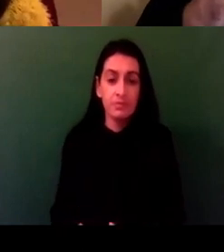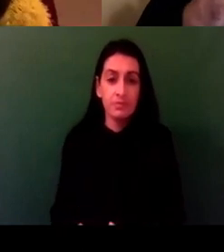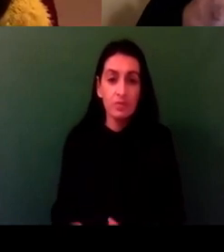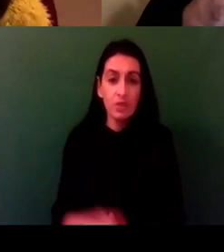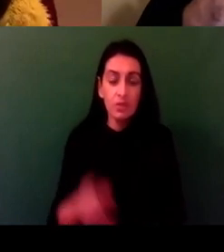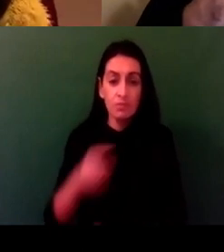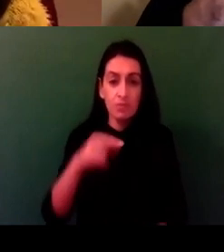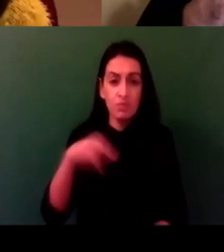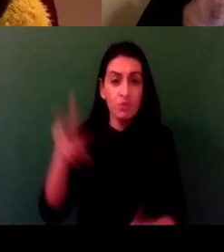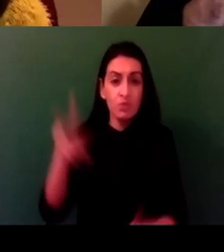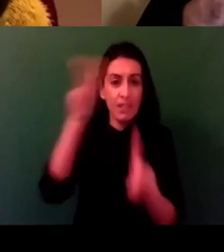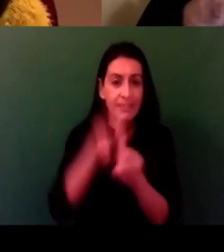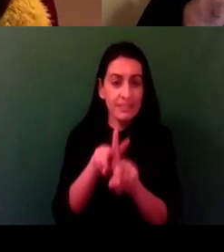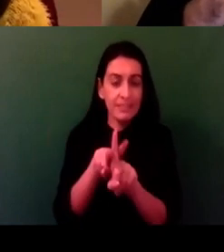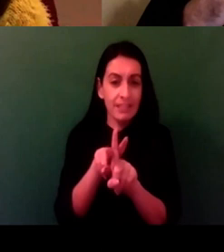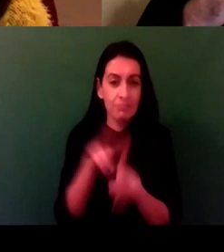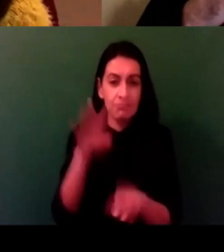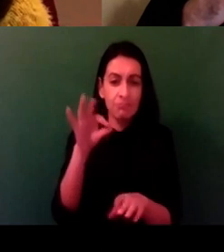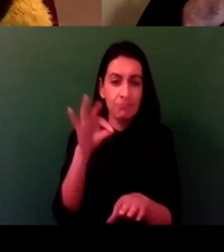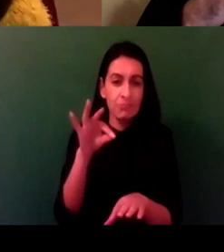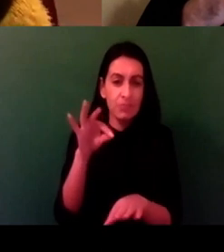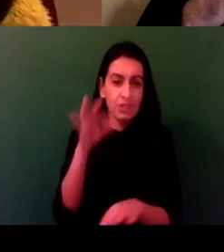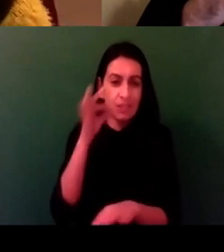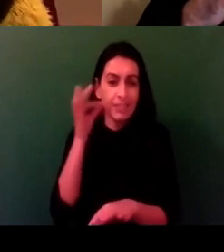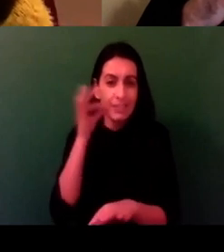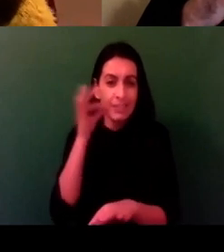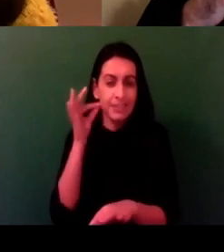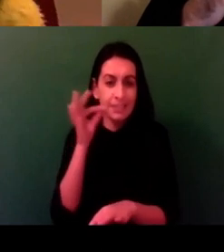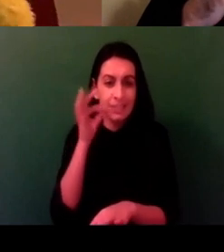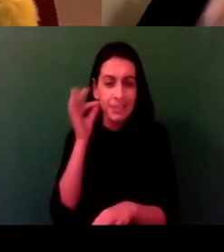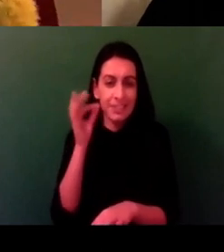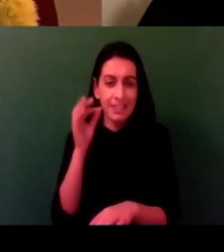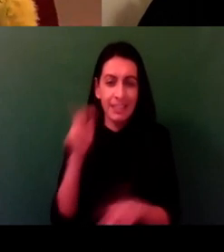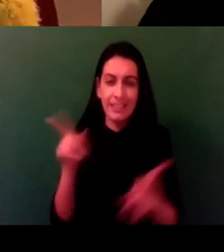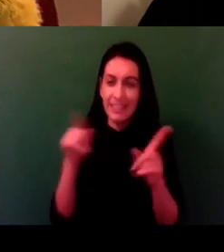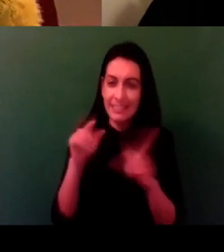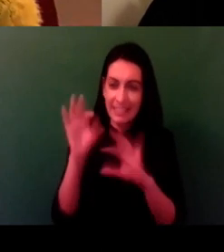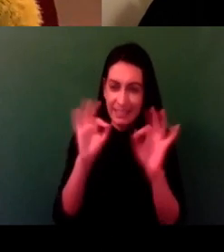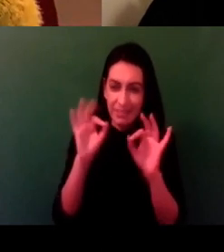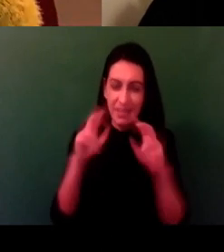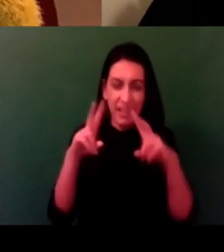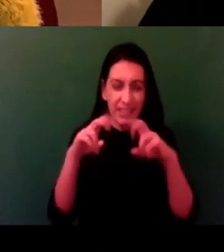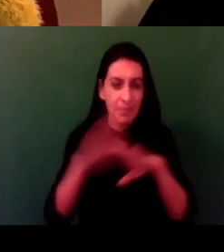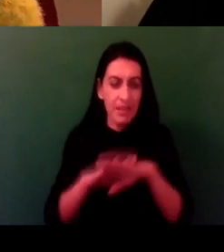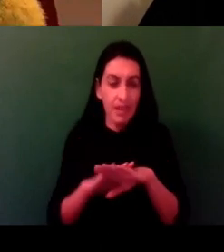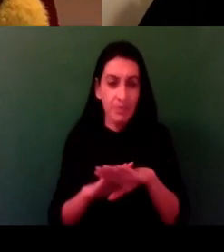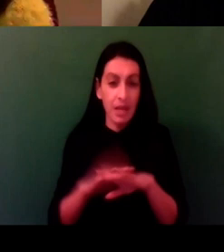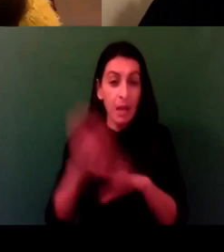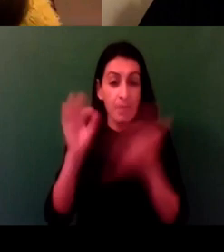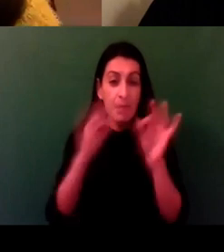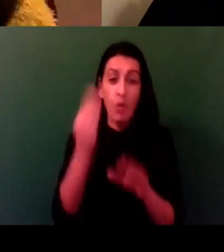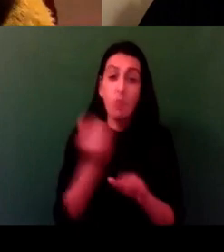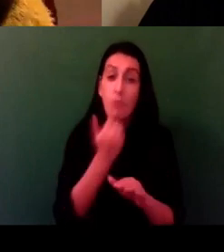ilgili kısa bir anket yapsak aramızda mimar tasarımcı olmayan kaç kişi var? Kamuda bu konu tasarım dışında ne kadar